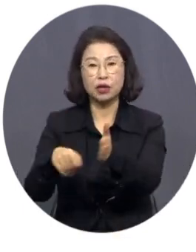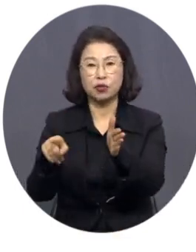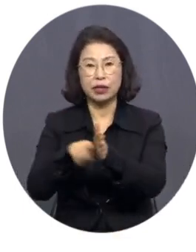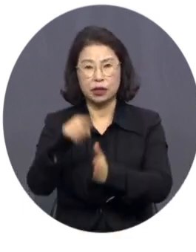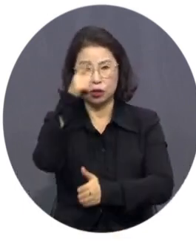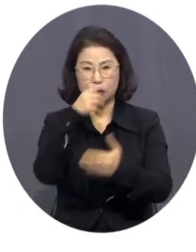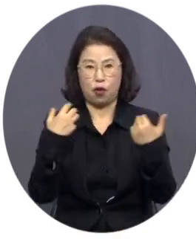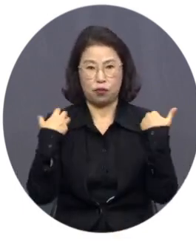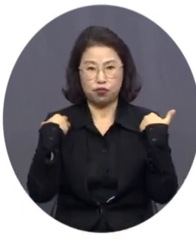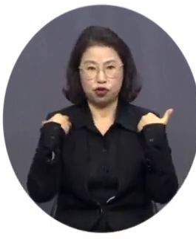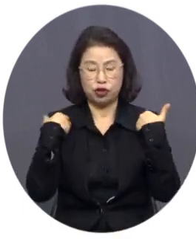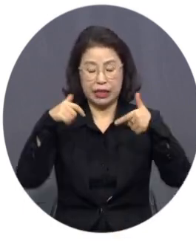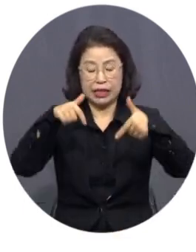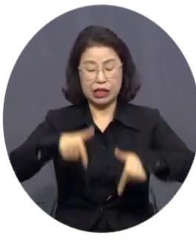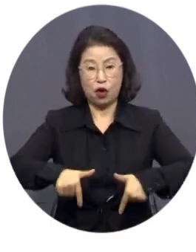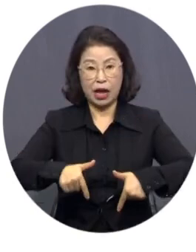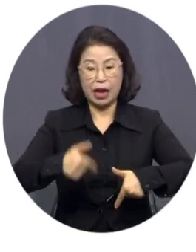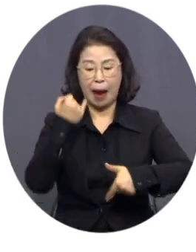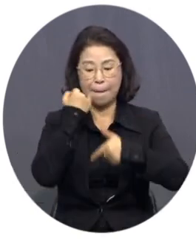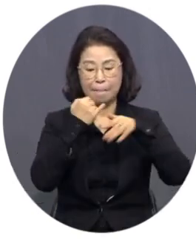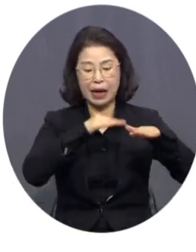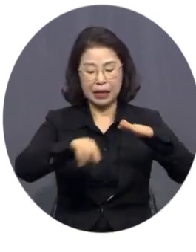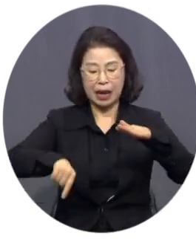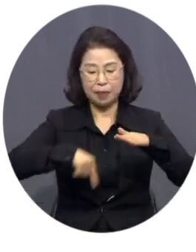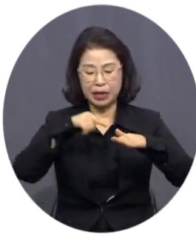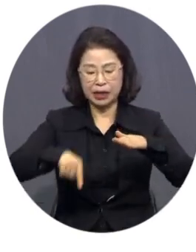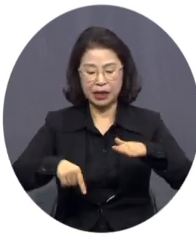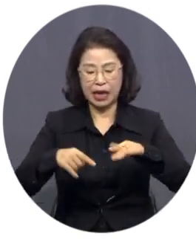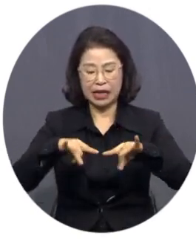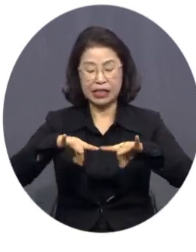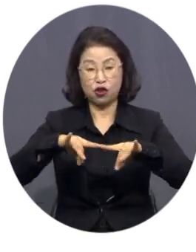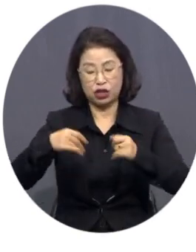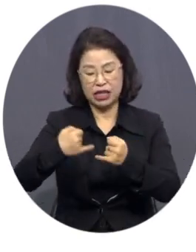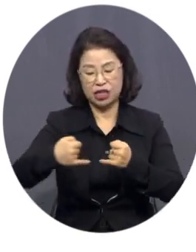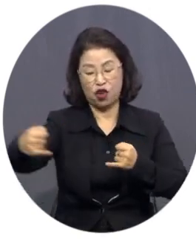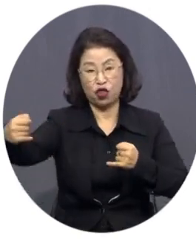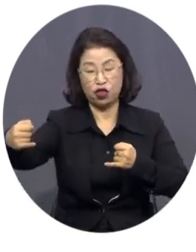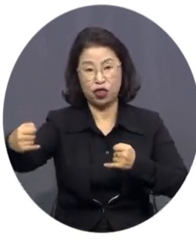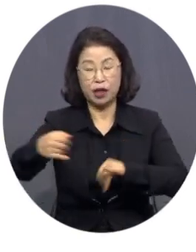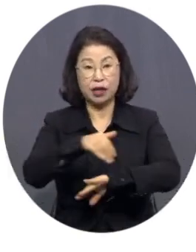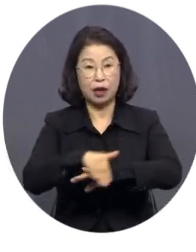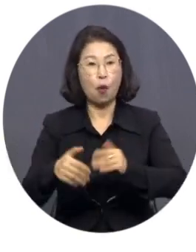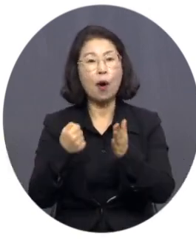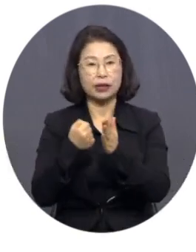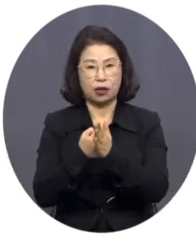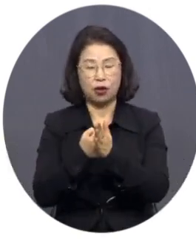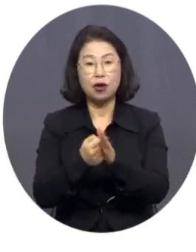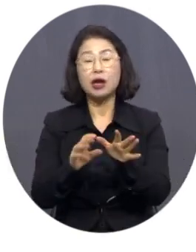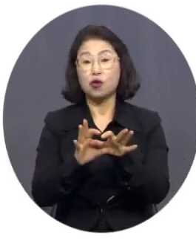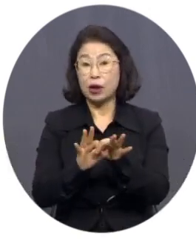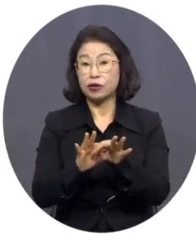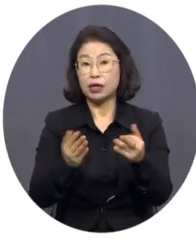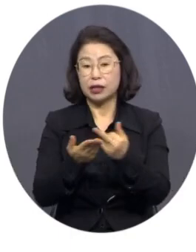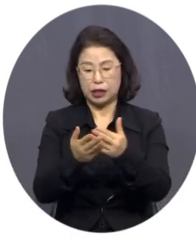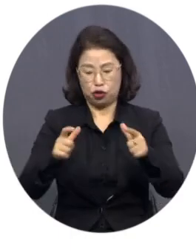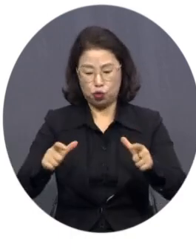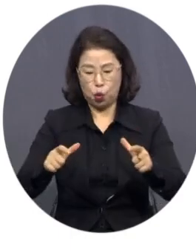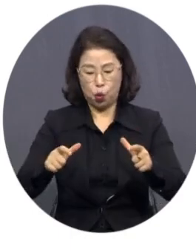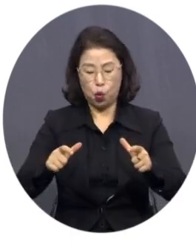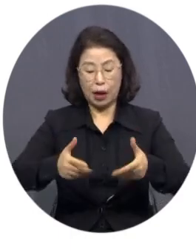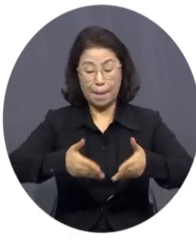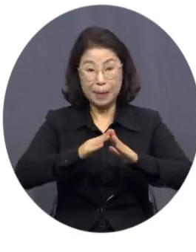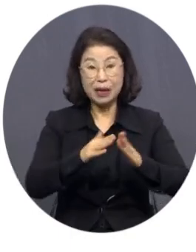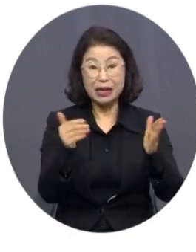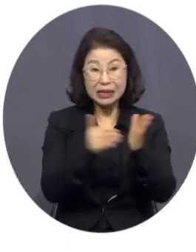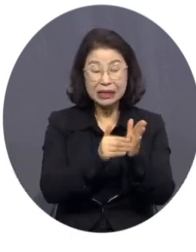정부는 서한 해저 송전선 건설계획을 정했습니다 제주의 해상 풍력 집적화 단지가